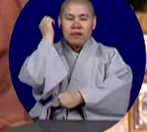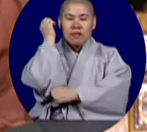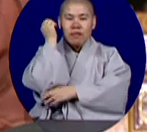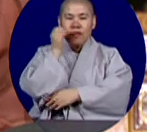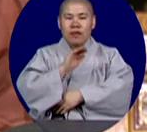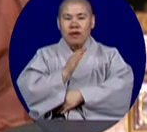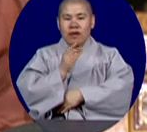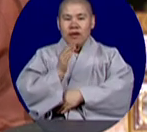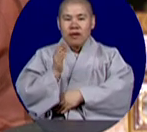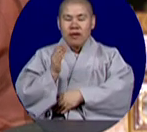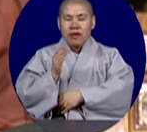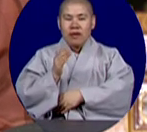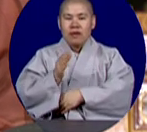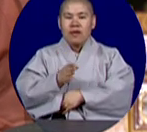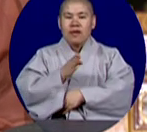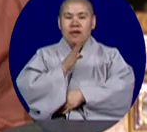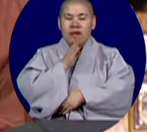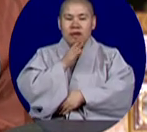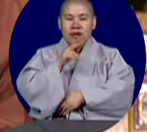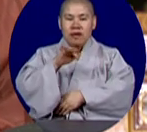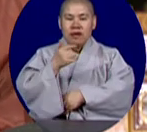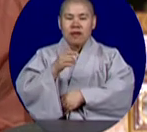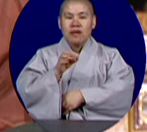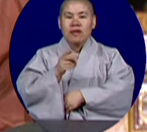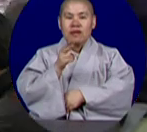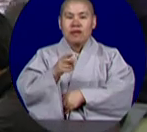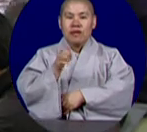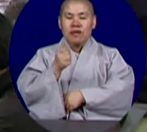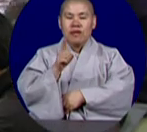열반, 실제, 진여, 허공